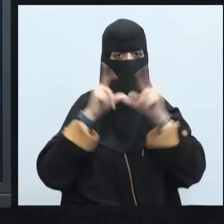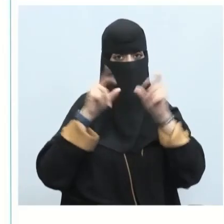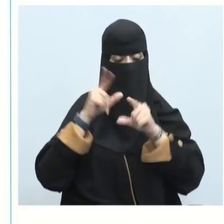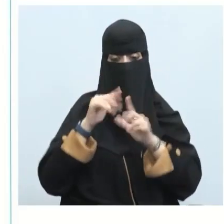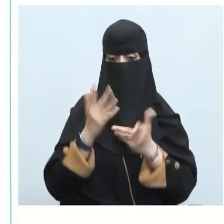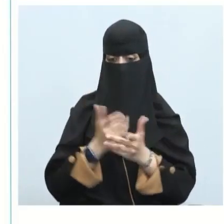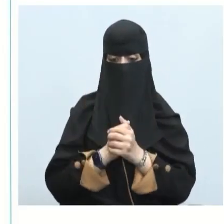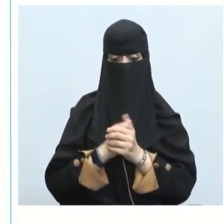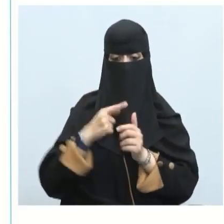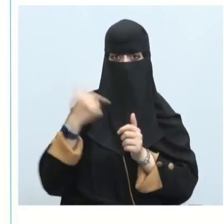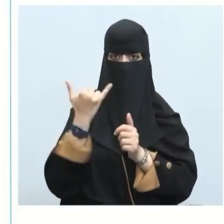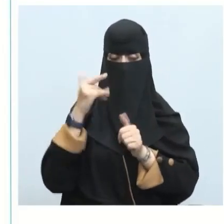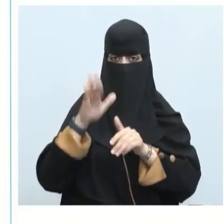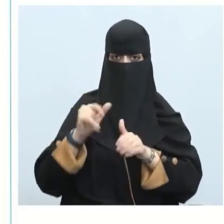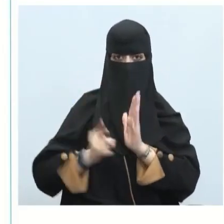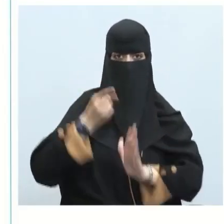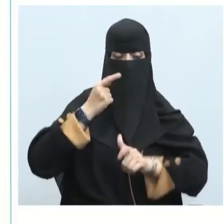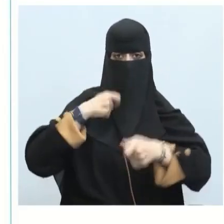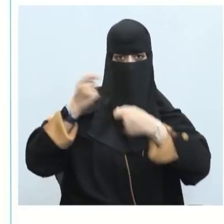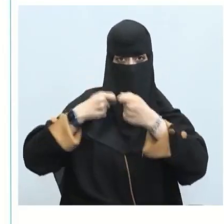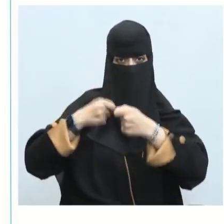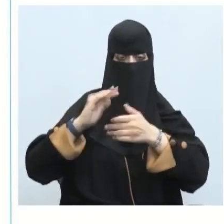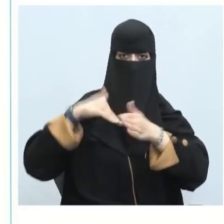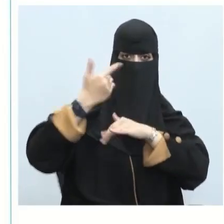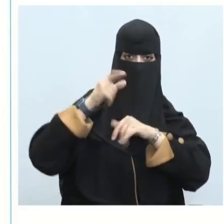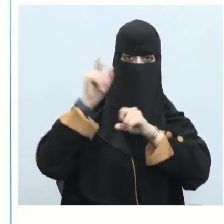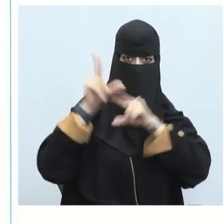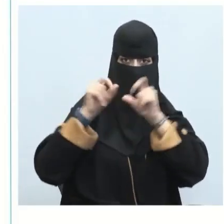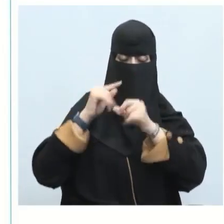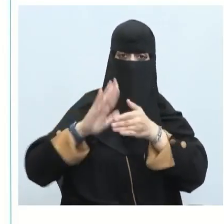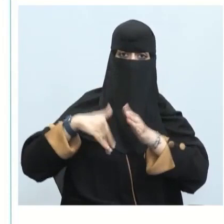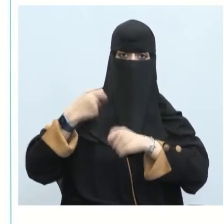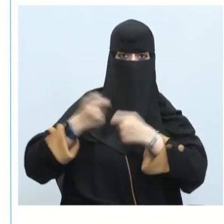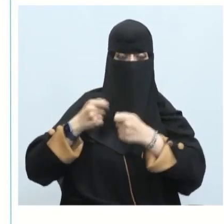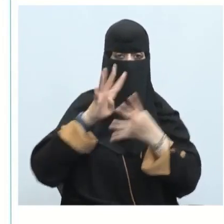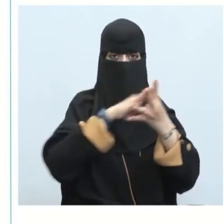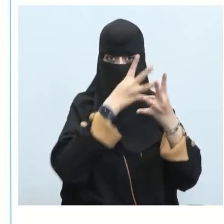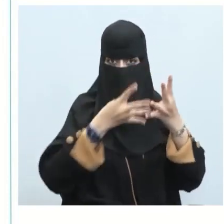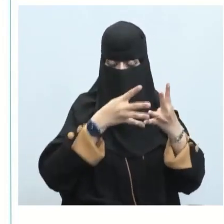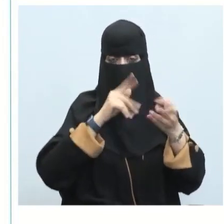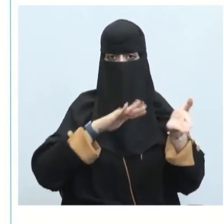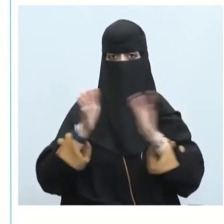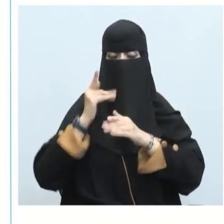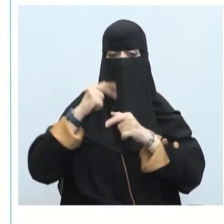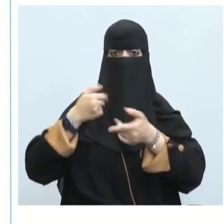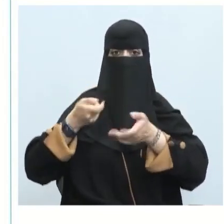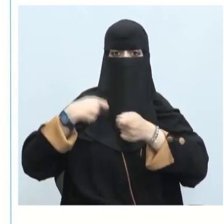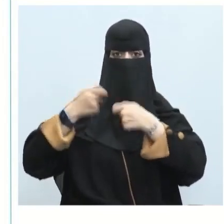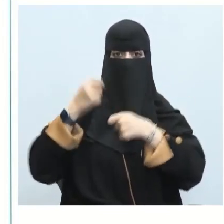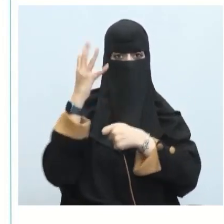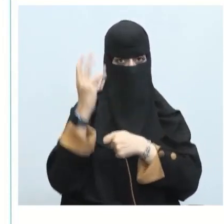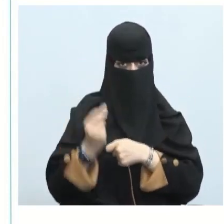الالكتروني اهمها التسويق عبر الانترنت والتسويق الشبكي والتسويق